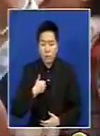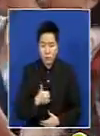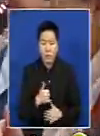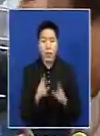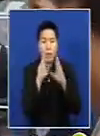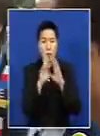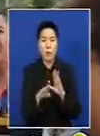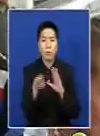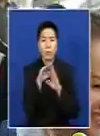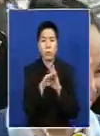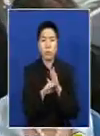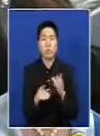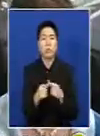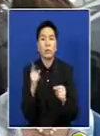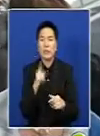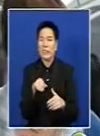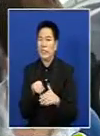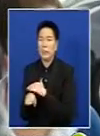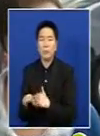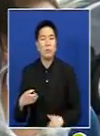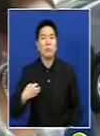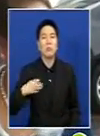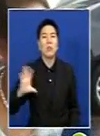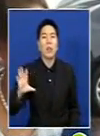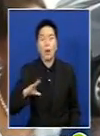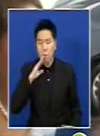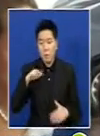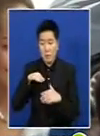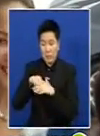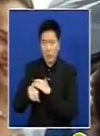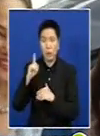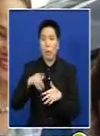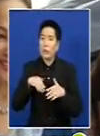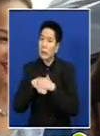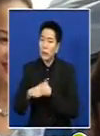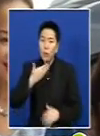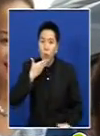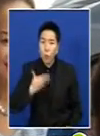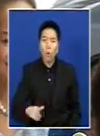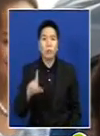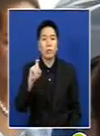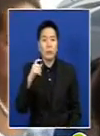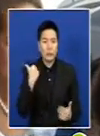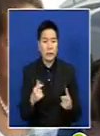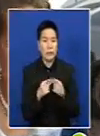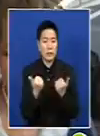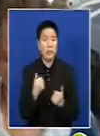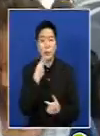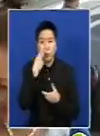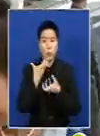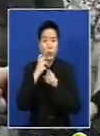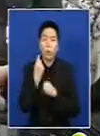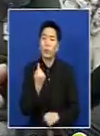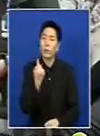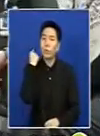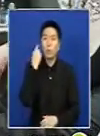สู่ระบบกลับมาสู่ความเป็นจริงไม่อยากหนีแล้วถ้าสมมุติต้องหนีเนี่ยคงต้องหนีทั้งชีวิต แล้วก็คดีนี้ถ้าเราย้อนกลับไปนะคะเ